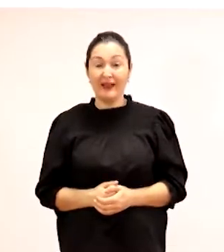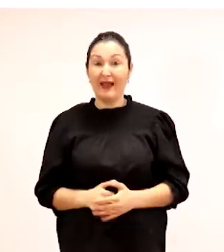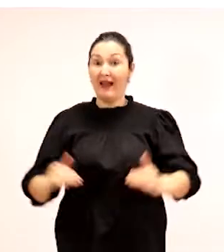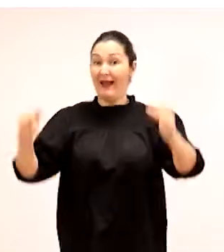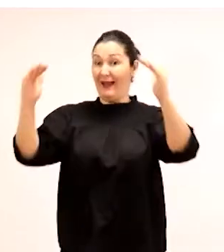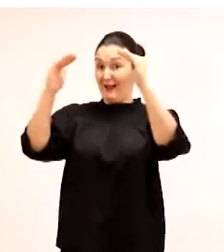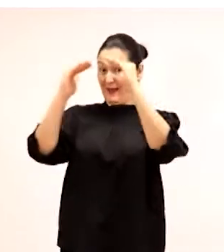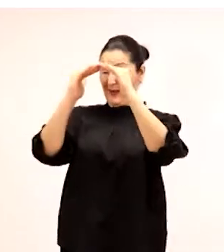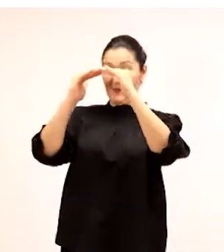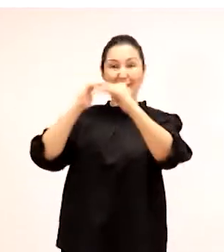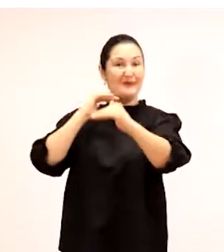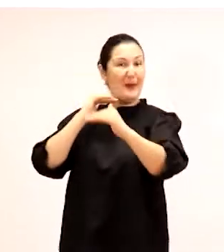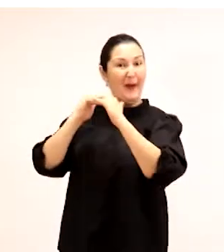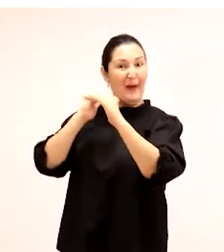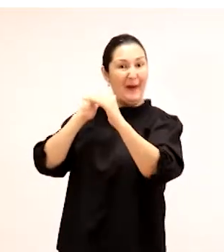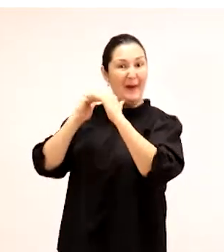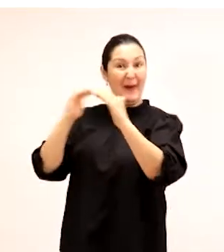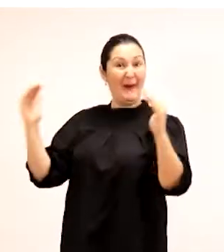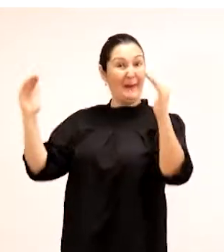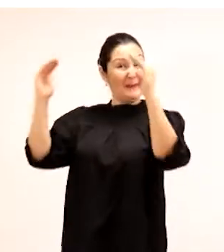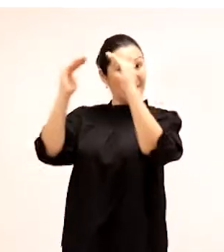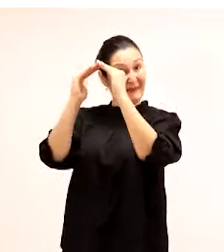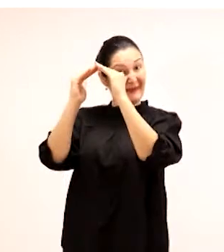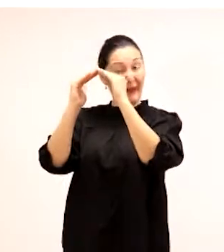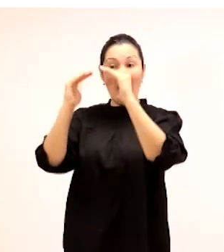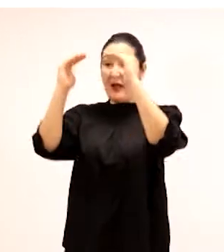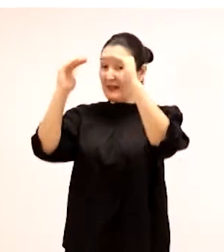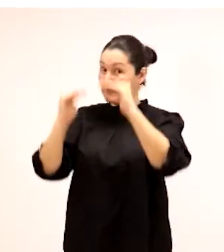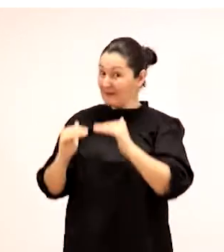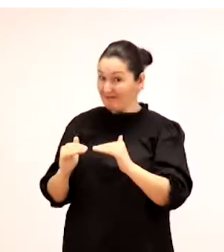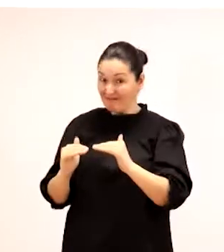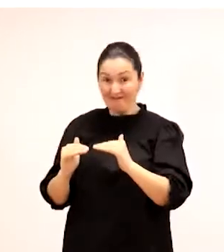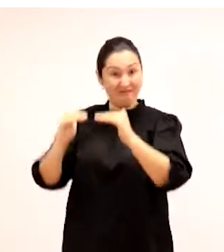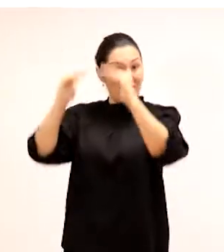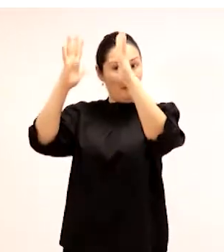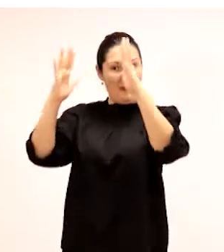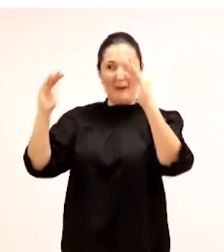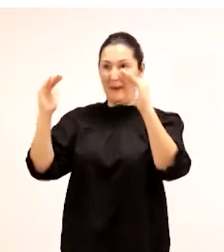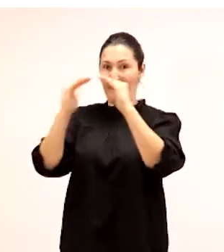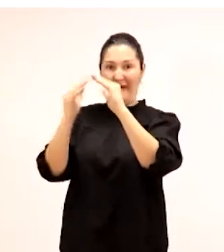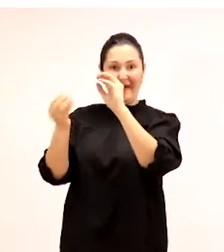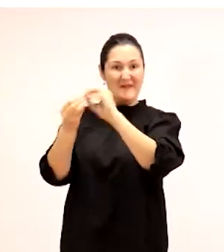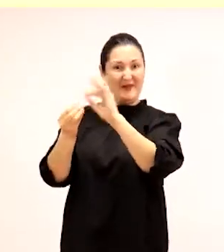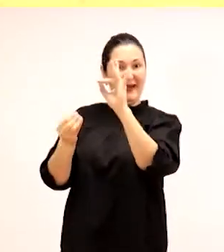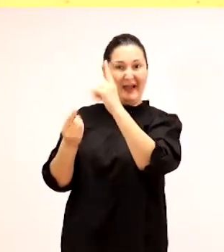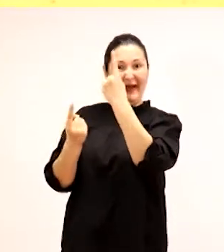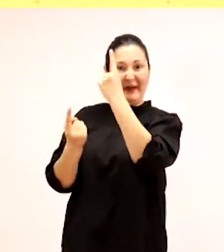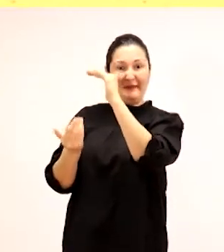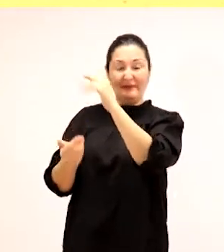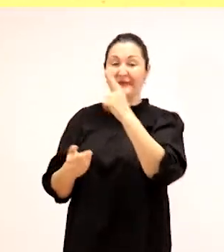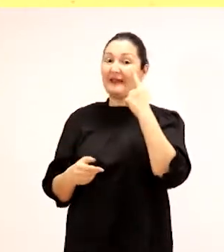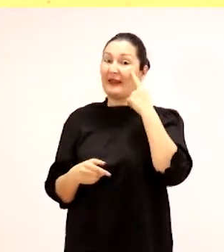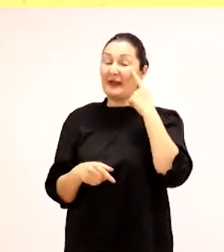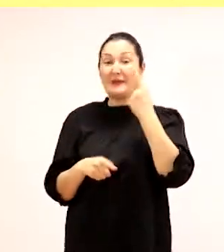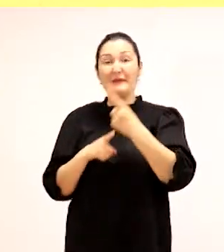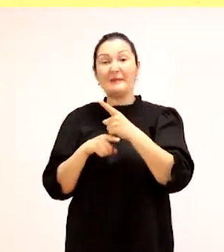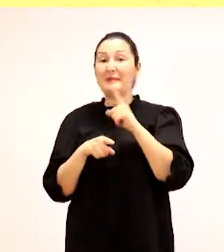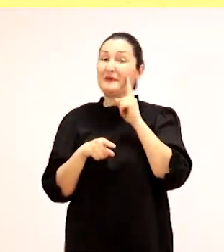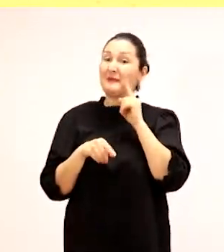Стоит в поле теремок, теремок. Он ни низок, ни высок, ни высок. Бежит